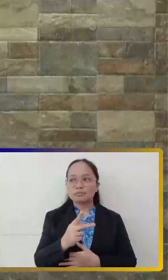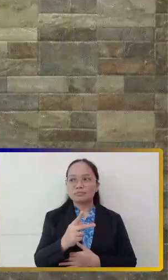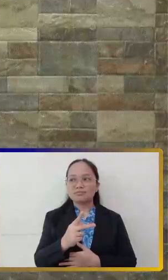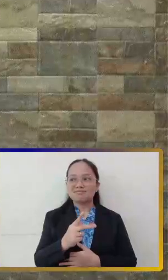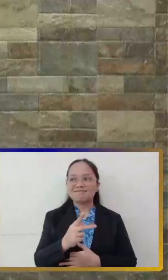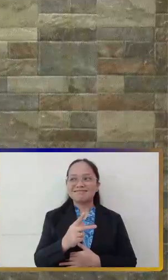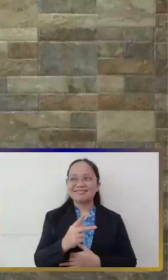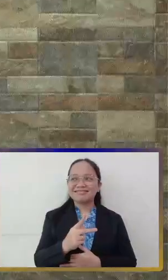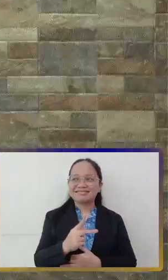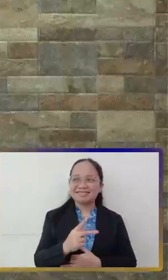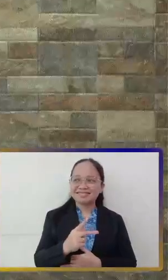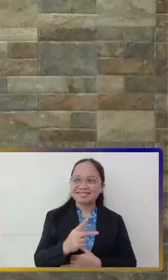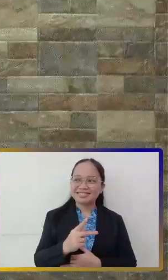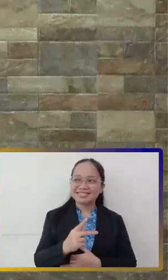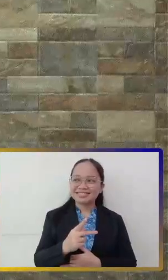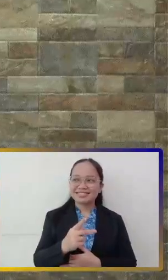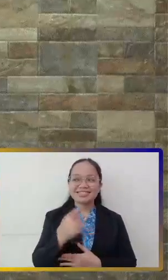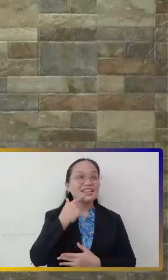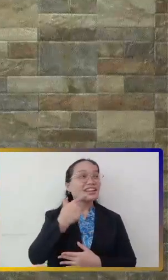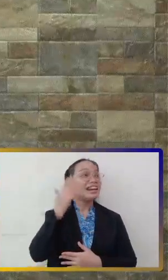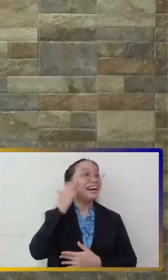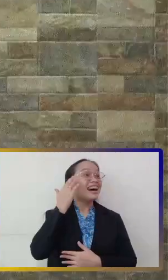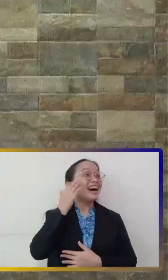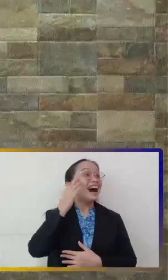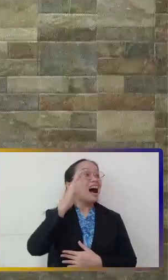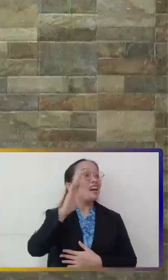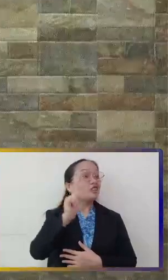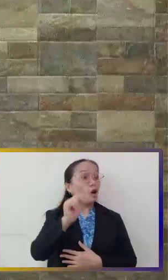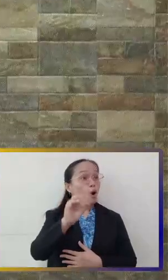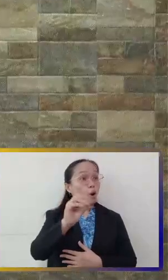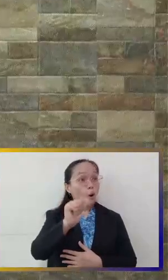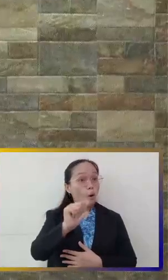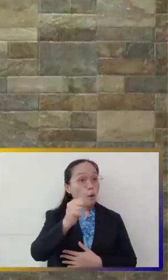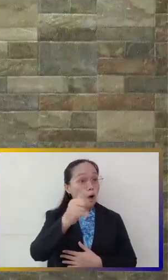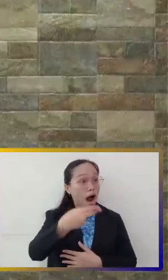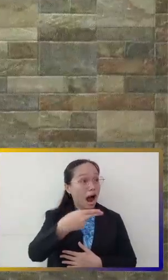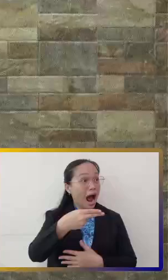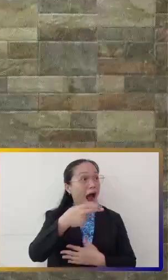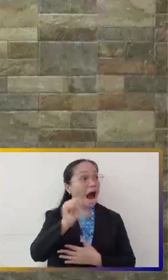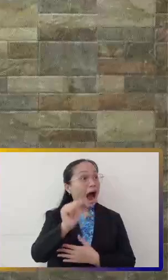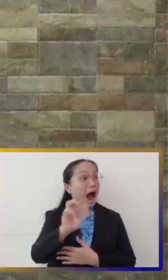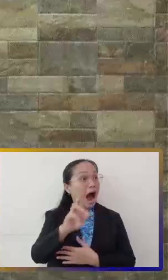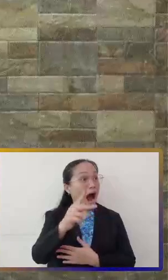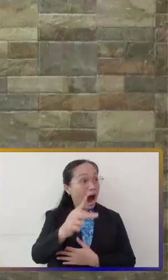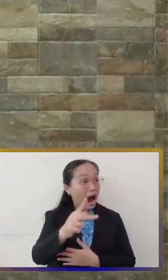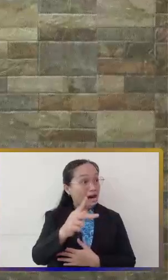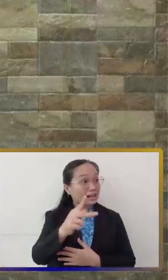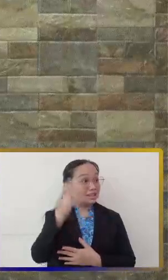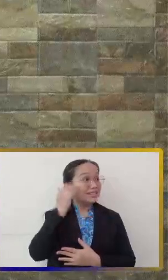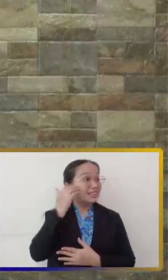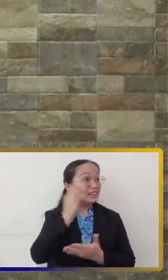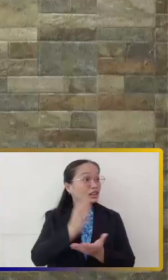nag-amen kanina, sinabi niya Ark of Moses eh. The Ark of Noah was built by Moses.